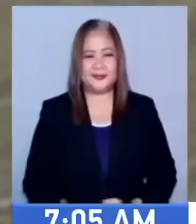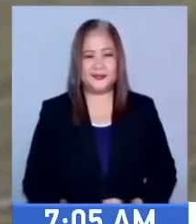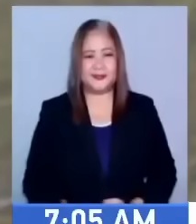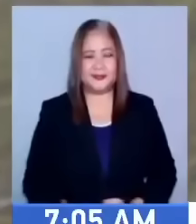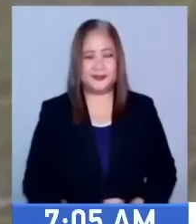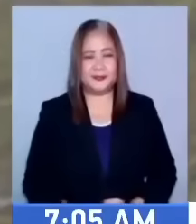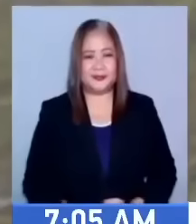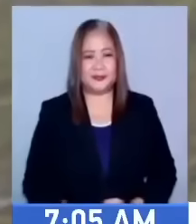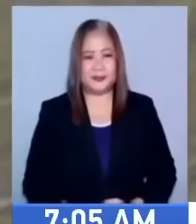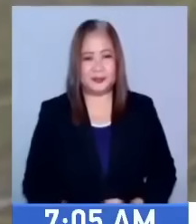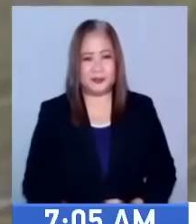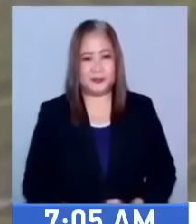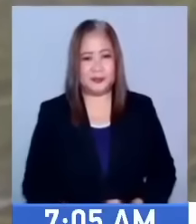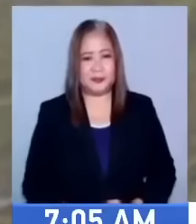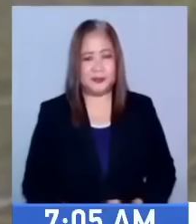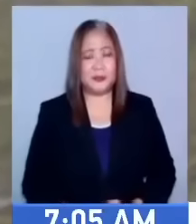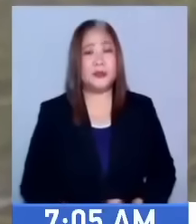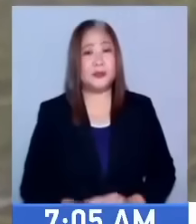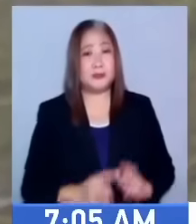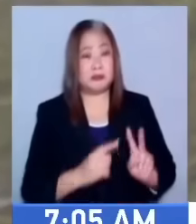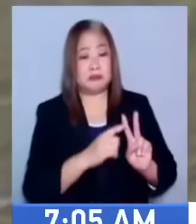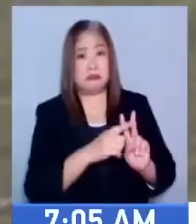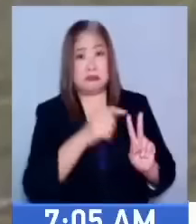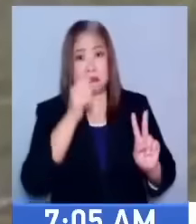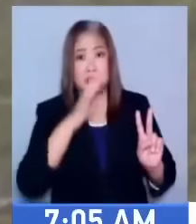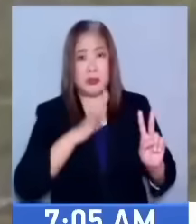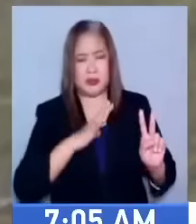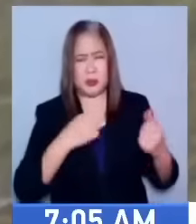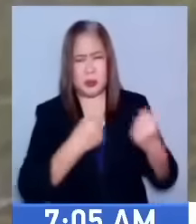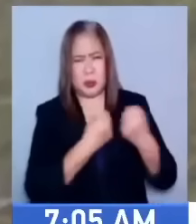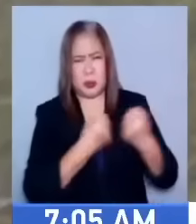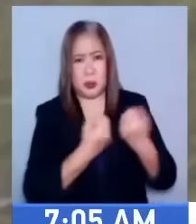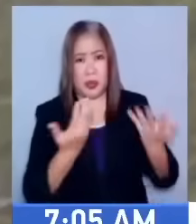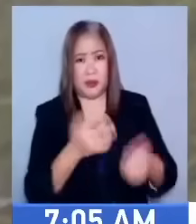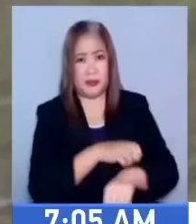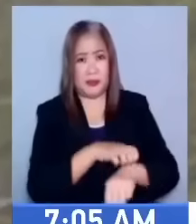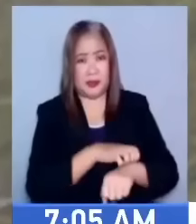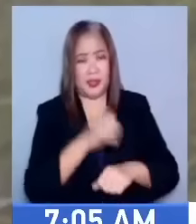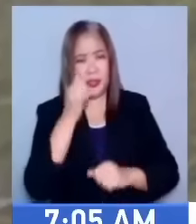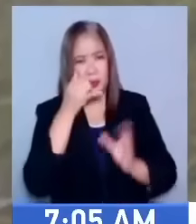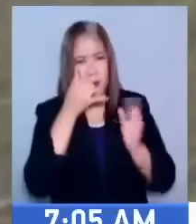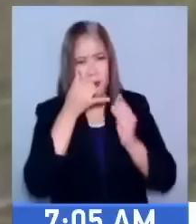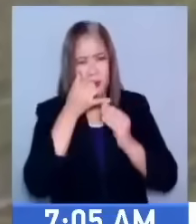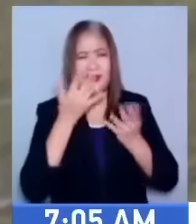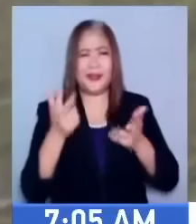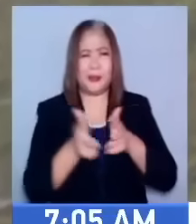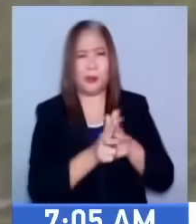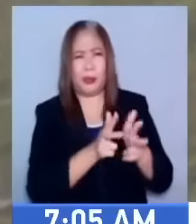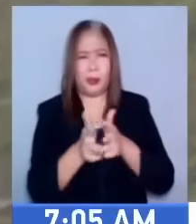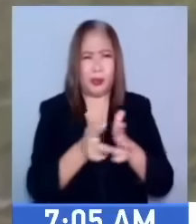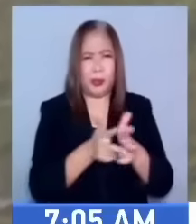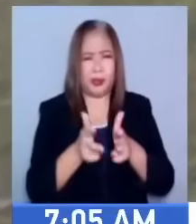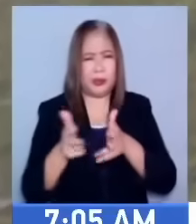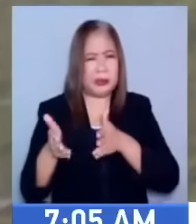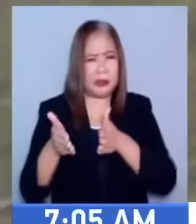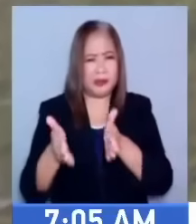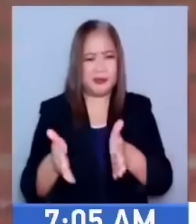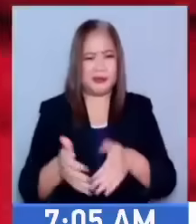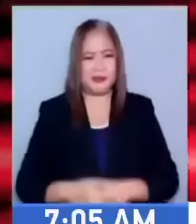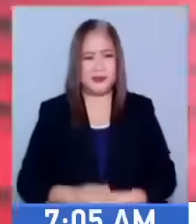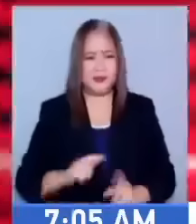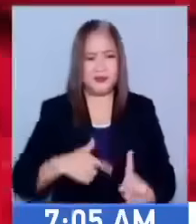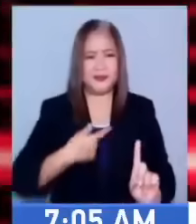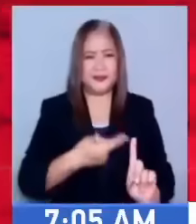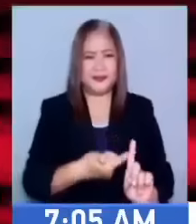Kahulikam ang pag-away ng dalawang lalaki sa Makati City na nag-ugat umano sa gitgitan sa kalsada. May unang balita live si Bam